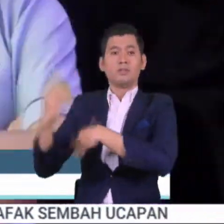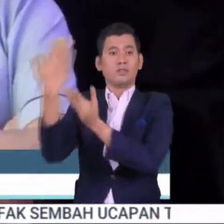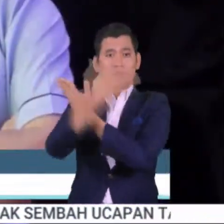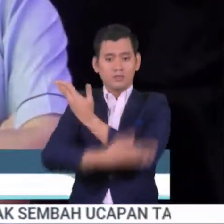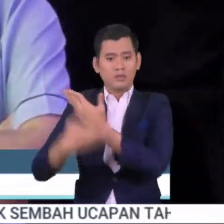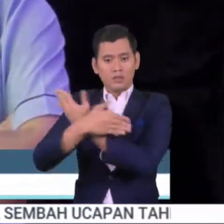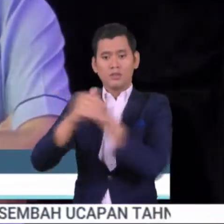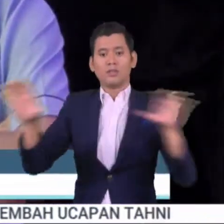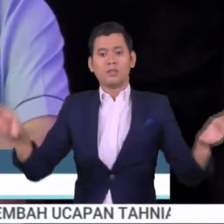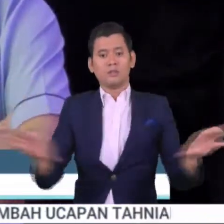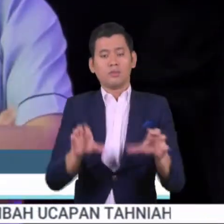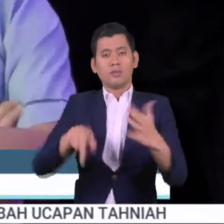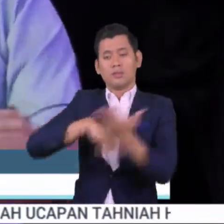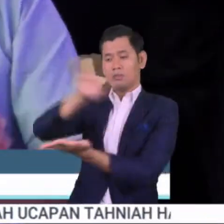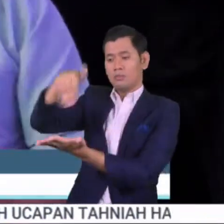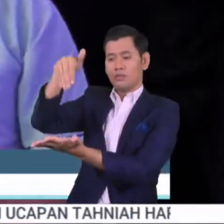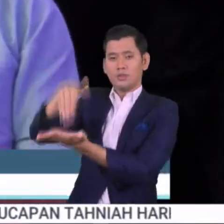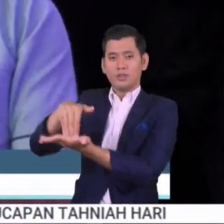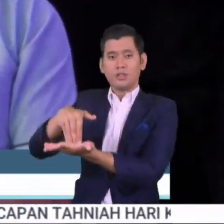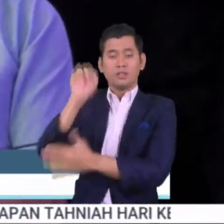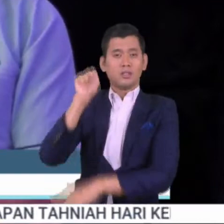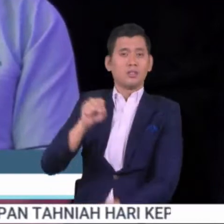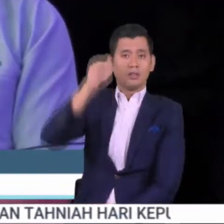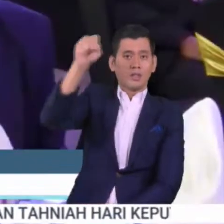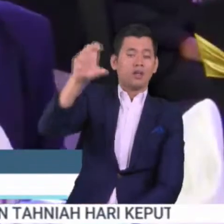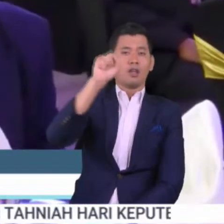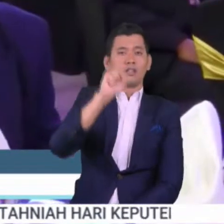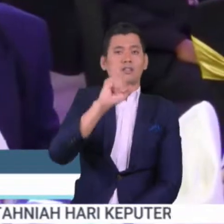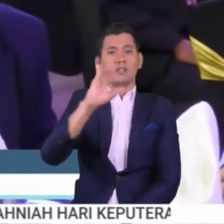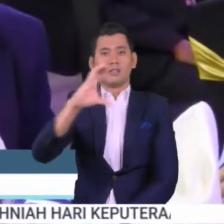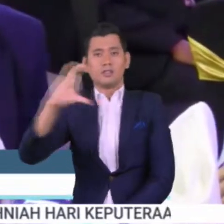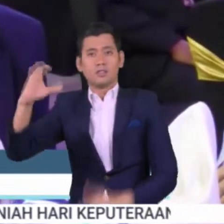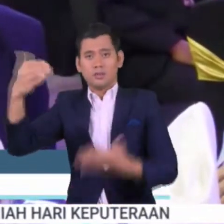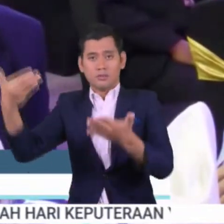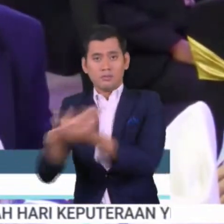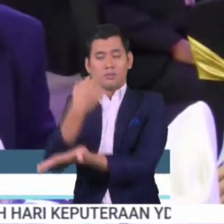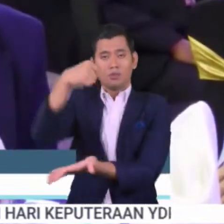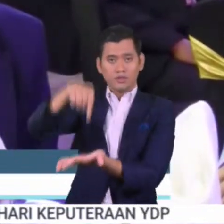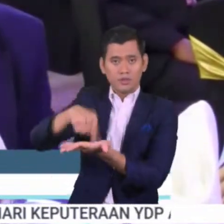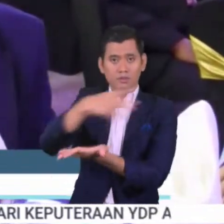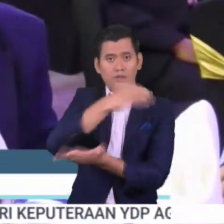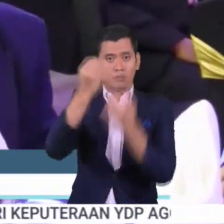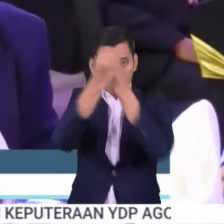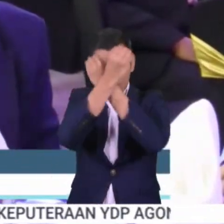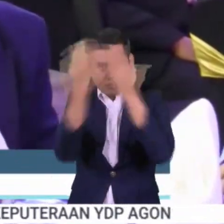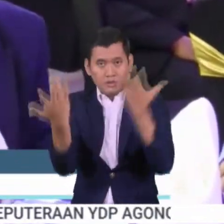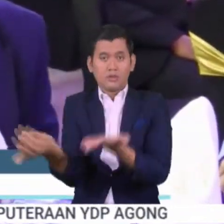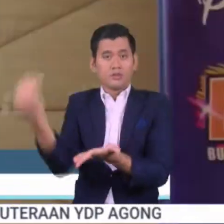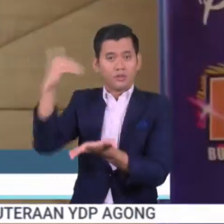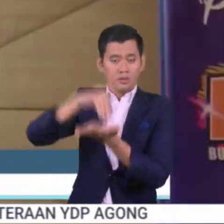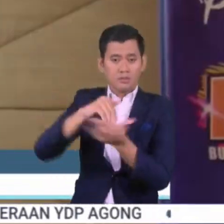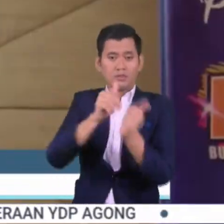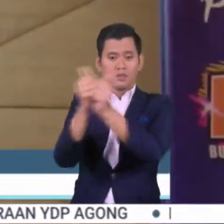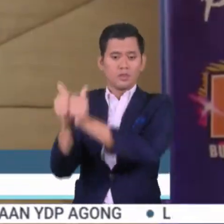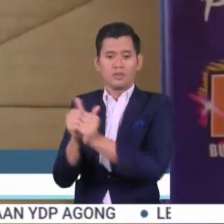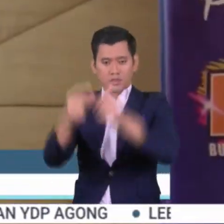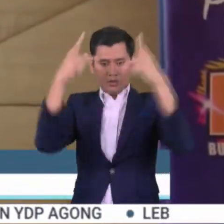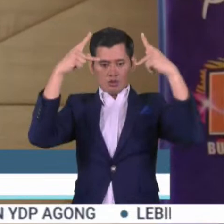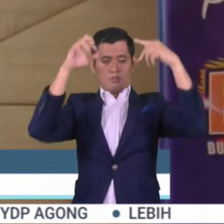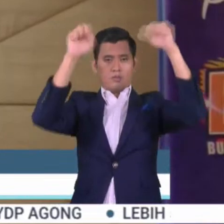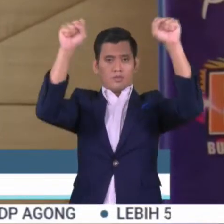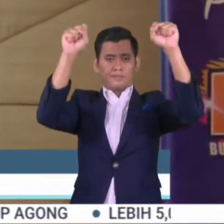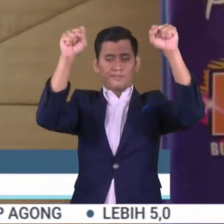berlangsung di Pusat Konvensyen Antarabangsa Sabah SICC baru-baru ini. Jadi untuk mengetahui lebih lanjut, bersama dengan saya adalah pengurusi